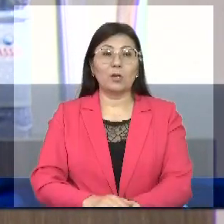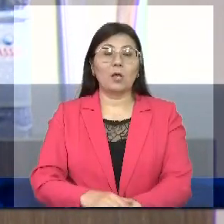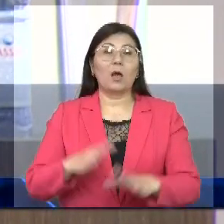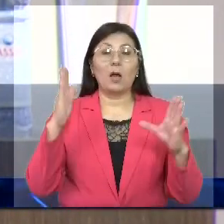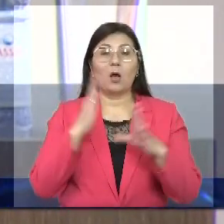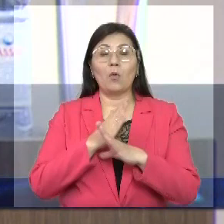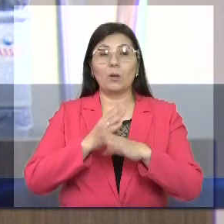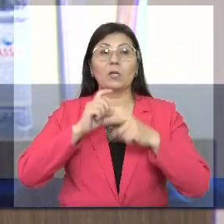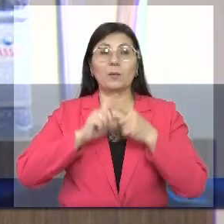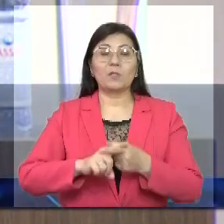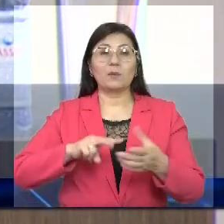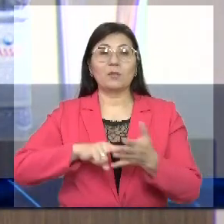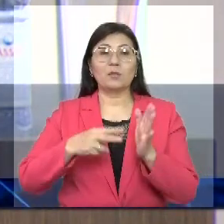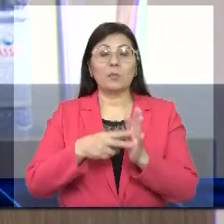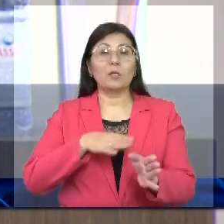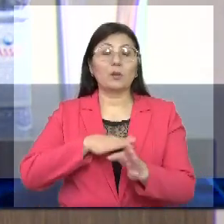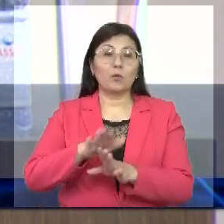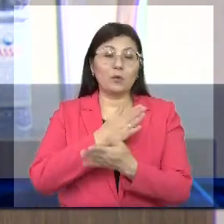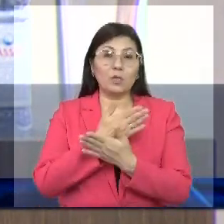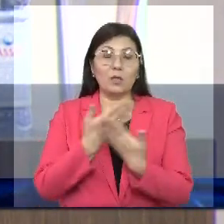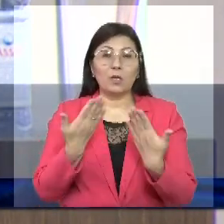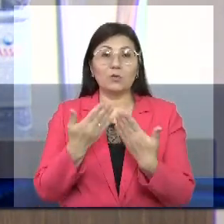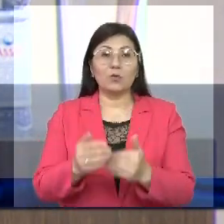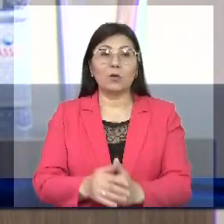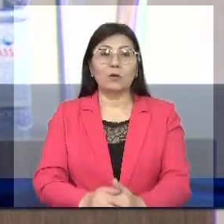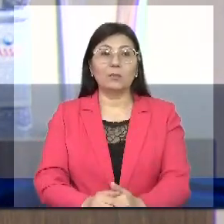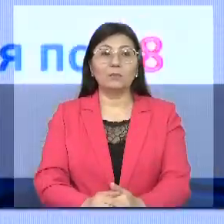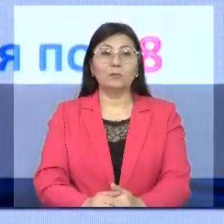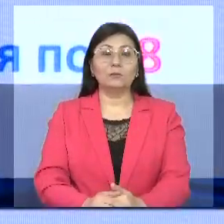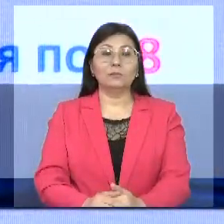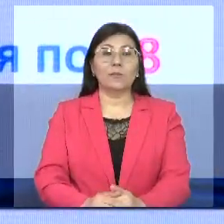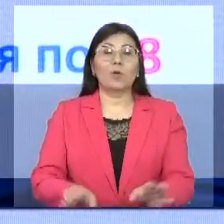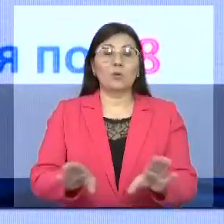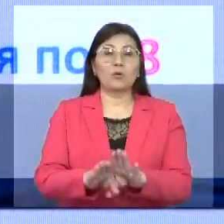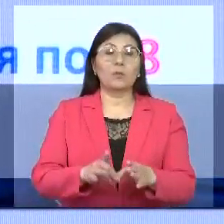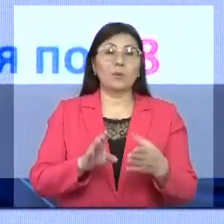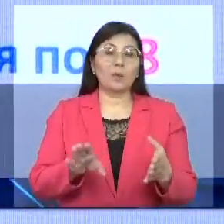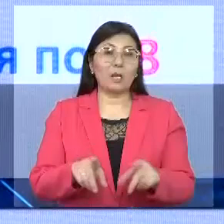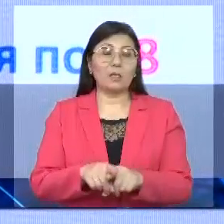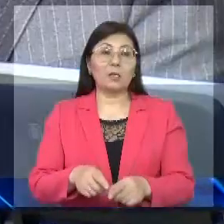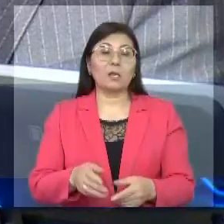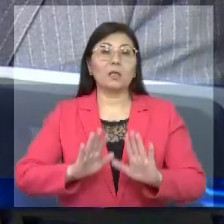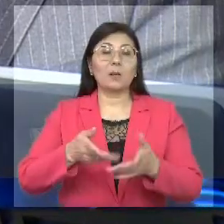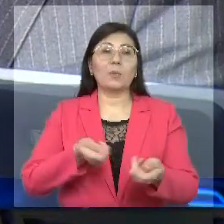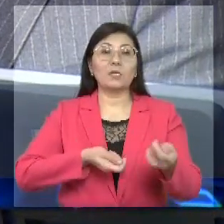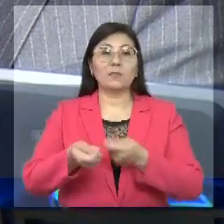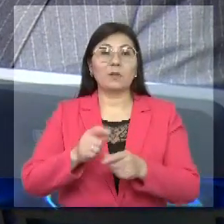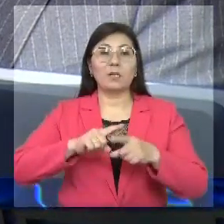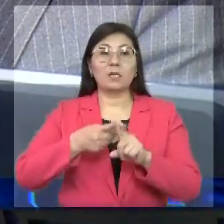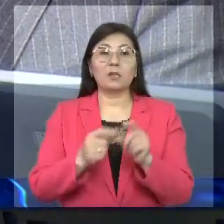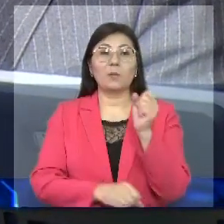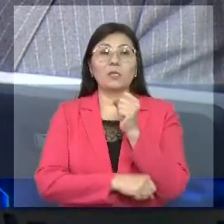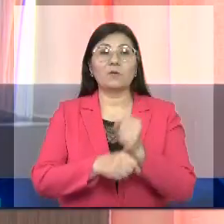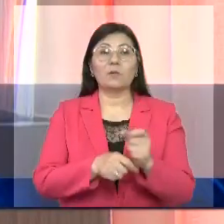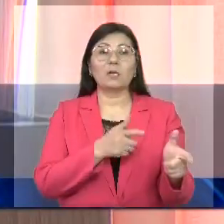жағдайларына байланысты осы жоспарлардың орындалмау тәуекелі өте жоғары екенін атап өту керек. Сонымен бірге төтенше жағдайлар департаменті техника мен